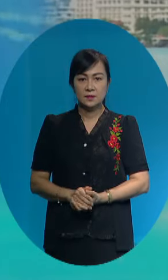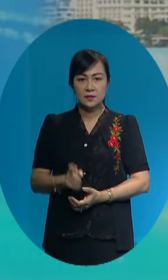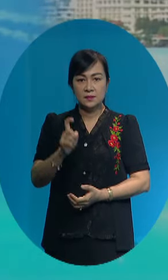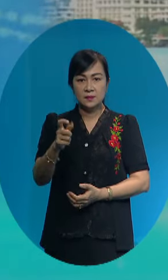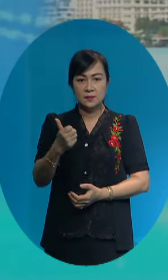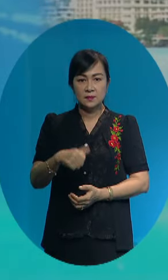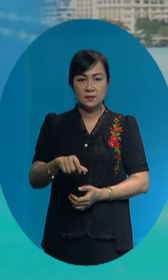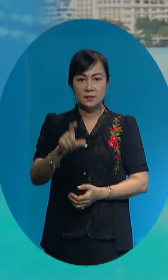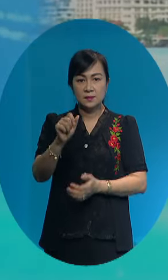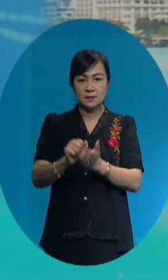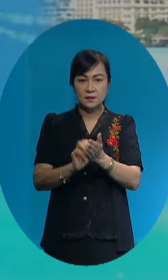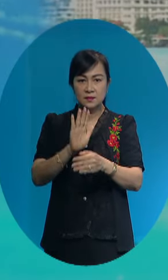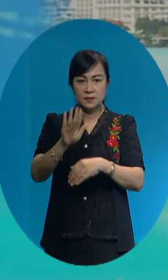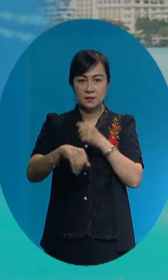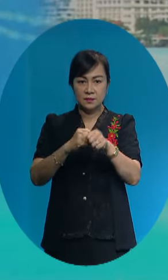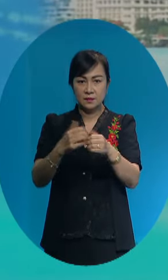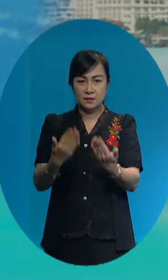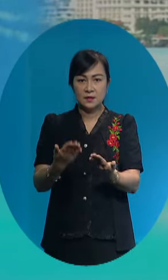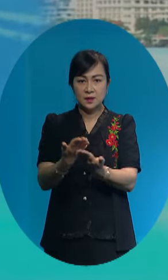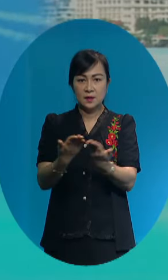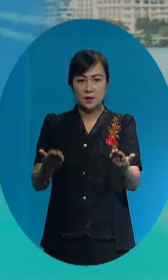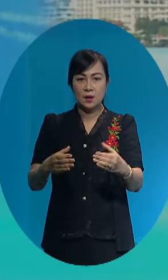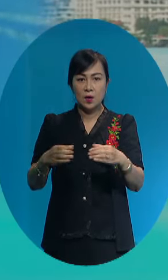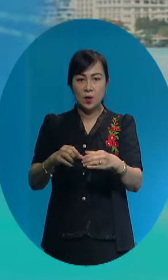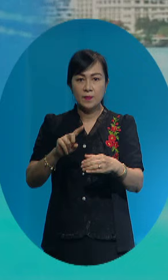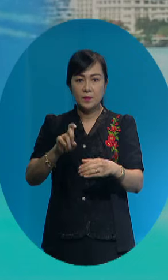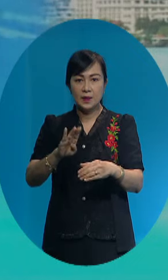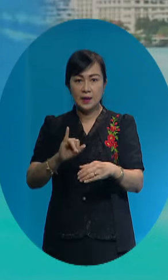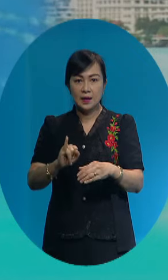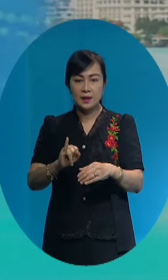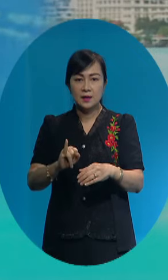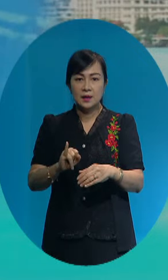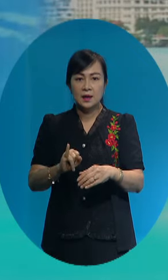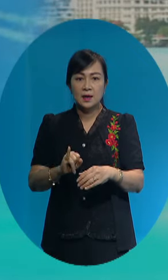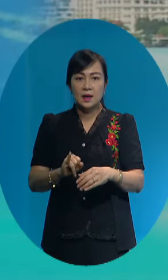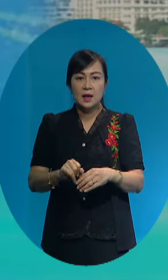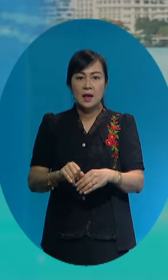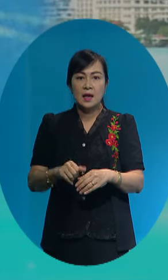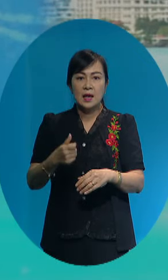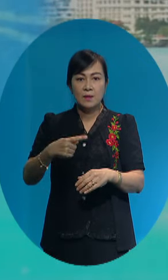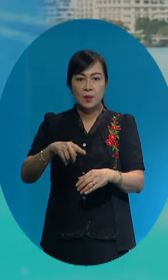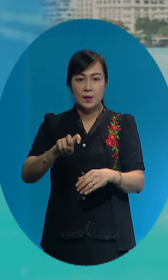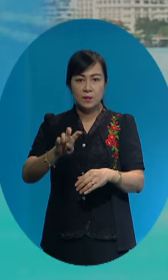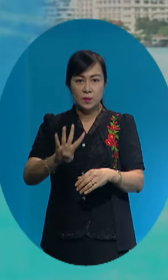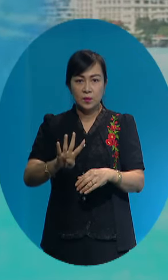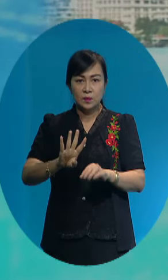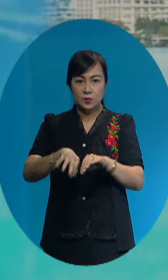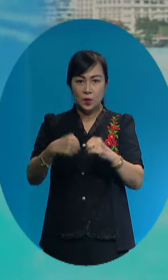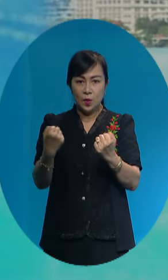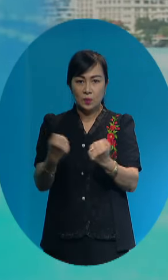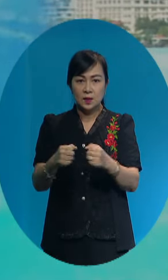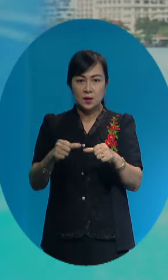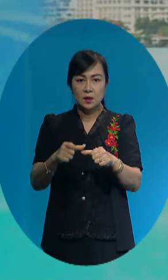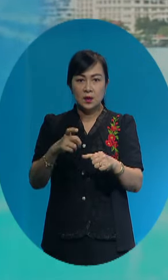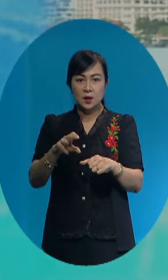vào ngày 9 và ngày 10 tháng 5 năm nay Triển lãm và hội nghị vbi Global conference and Expo 2024 sẽ được tổ